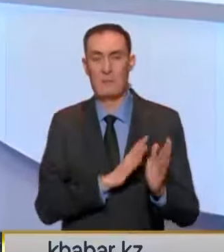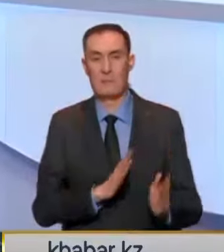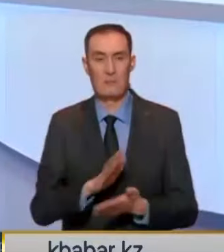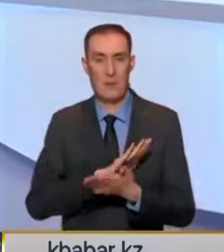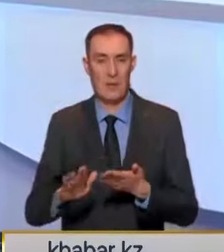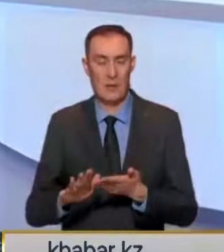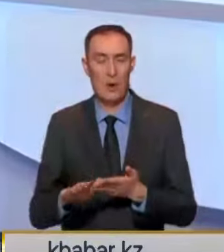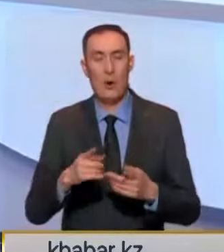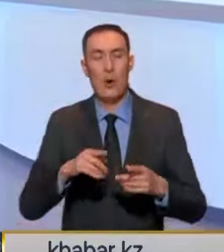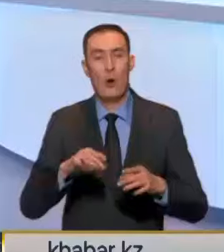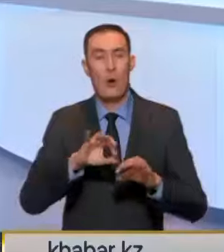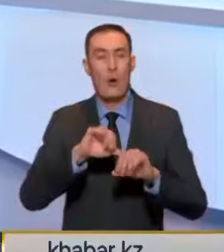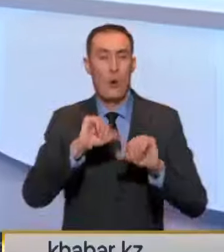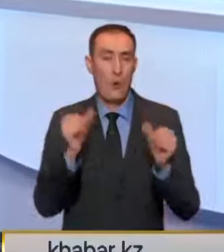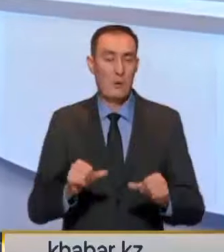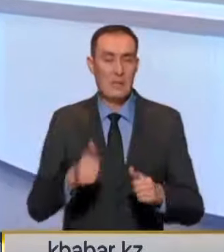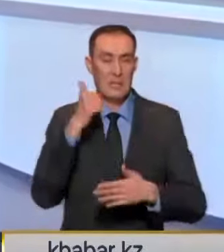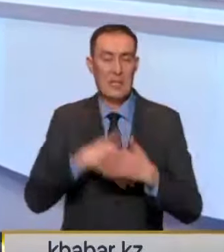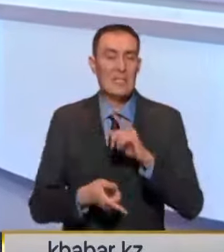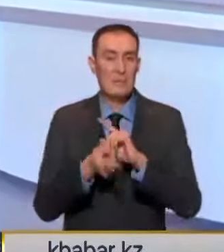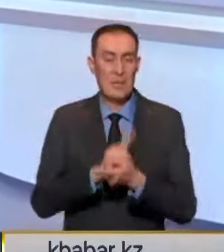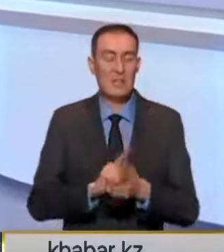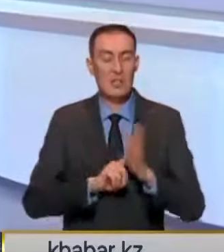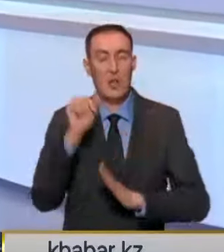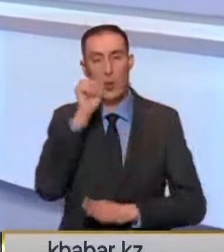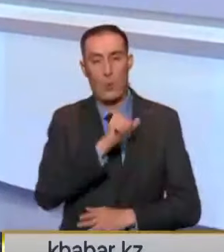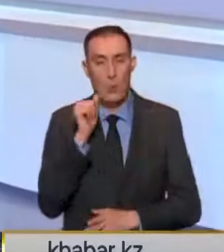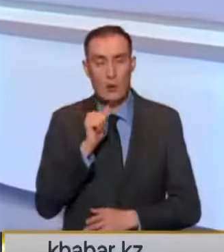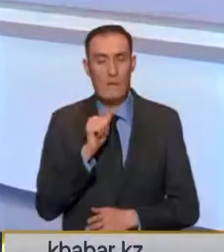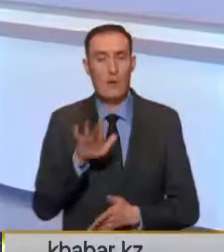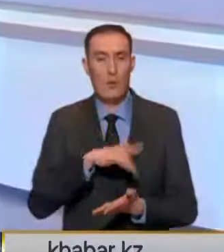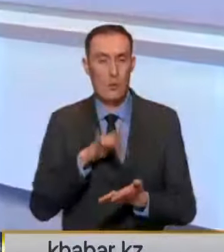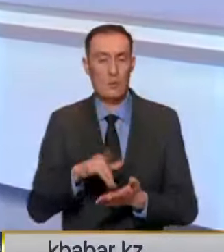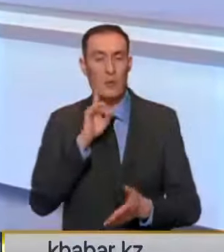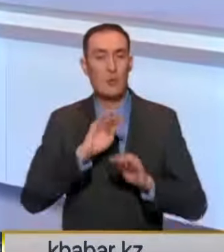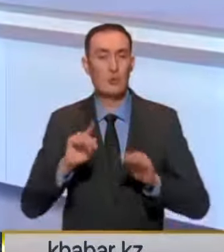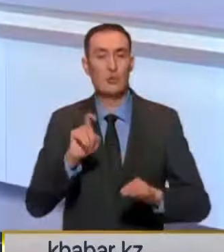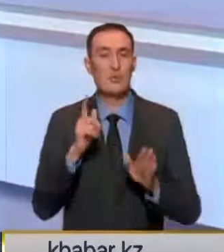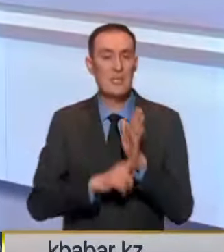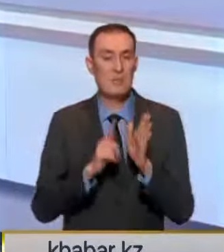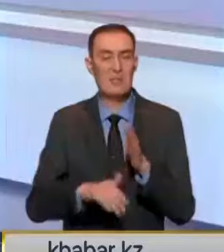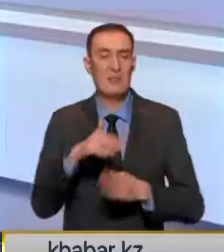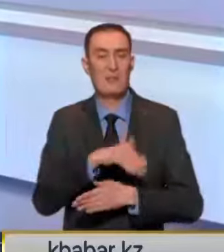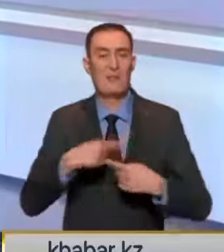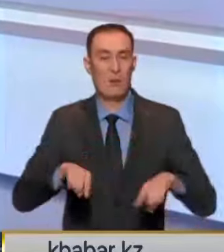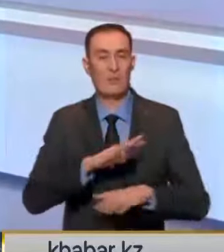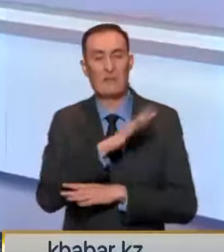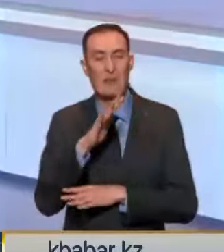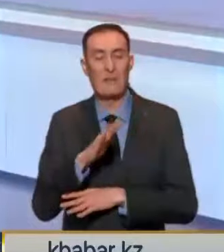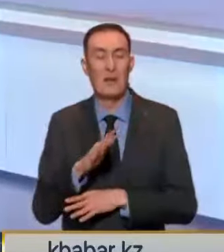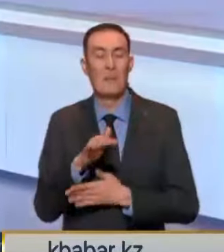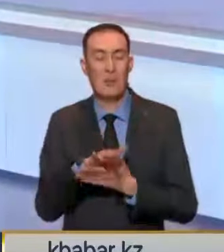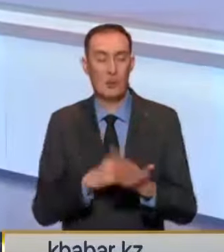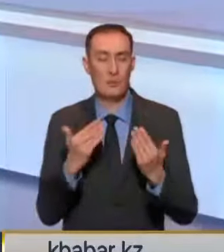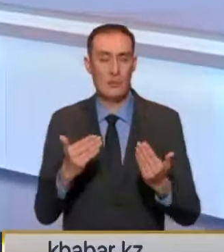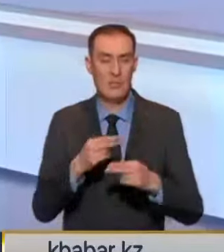порядок. Облик столицы сейчас активно меняется. Только с начала этого года по всему городу благоустроили 170 дворов, скверов и аллей. Продолжит